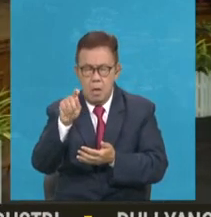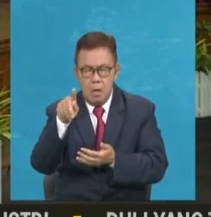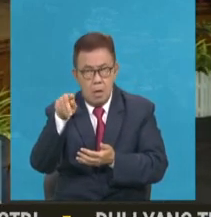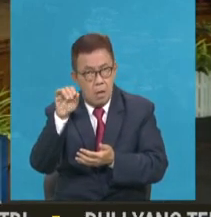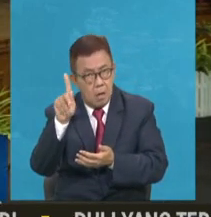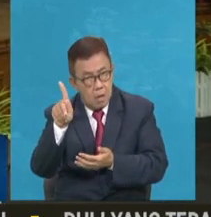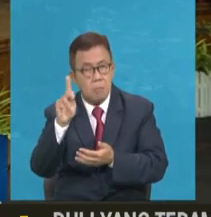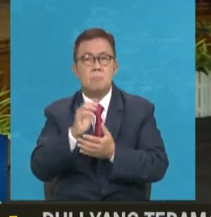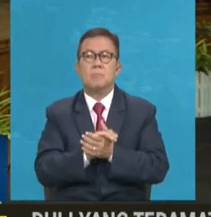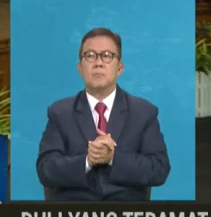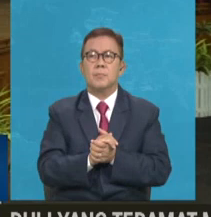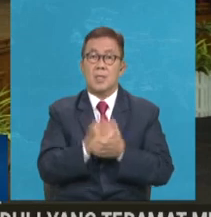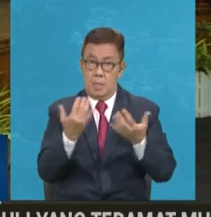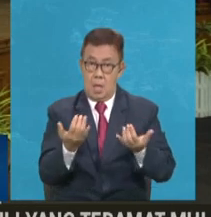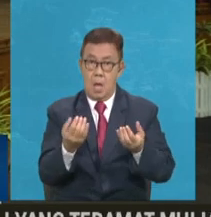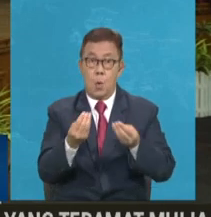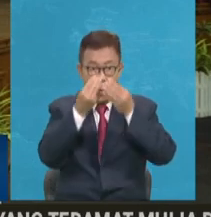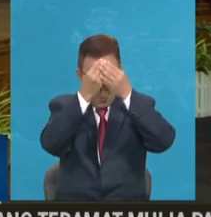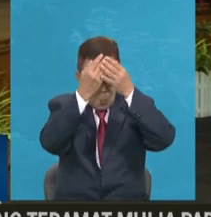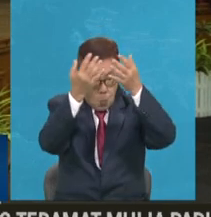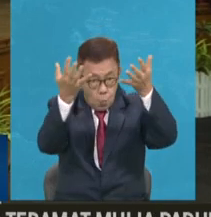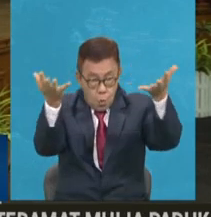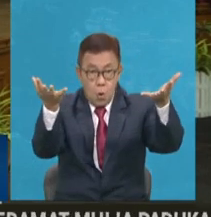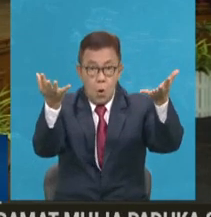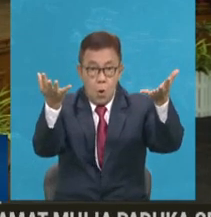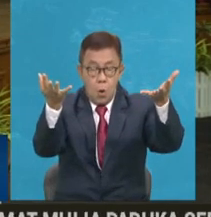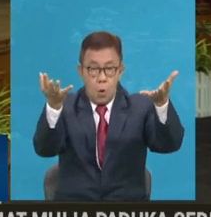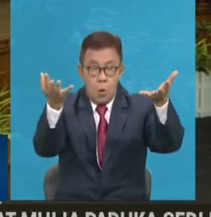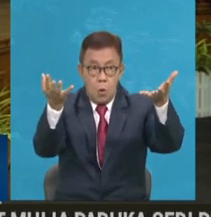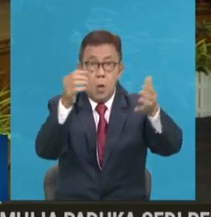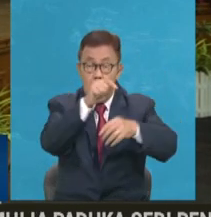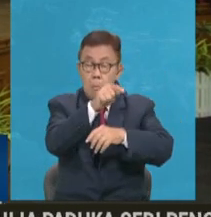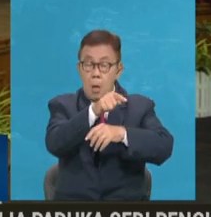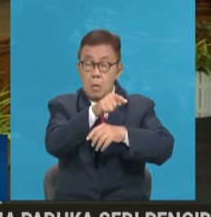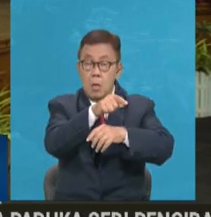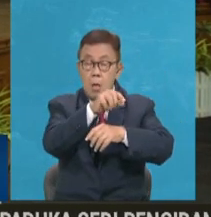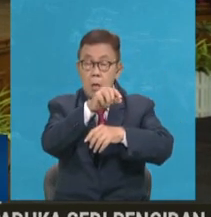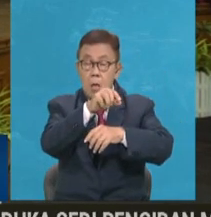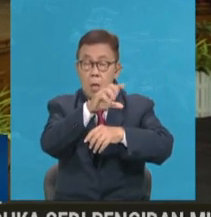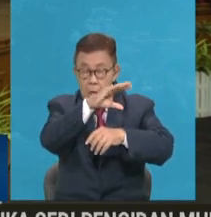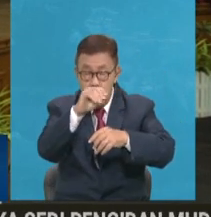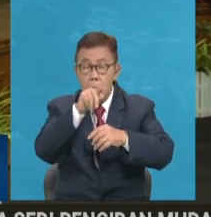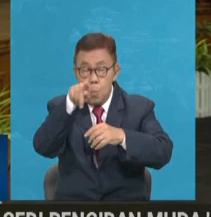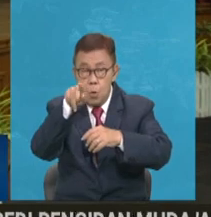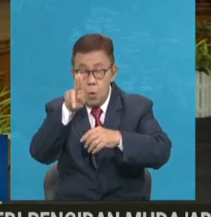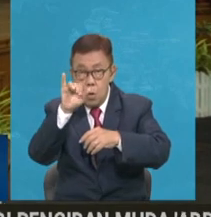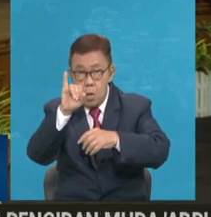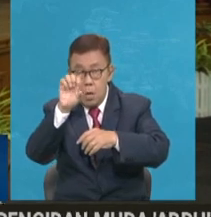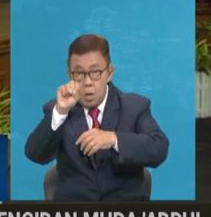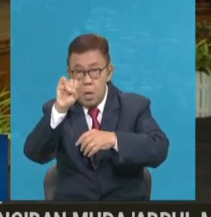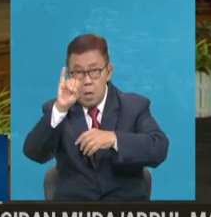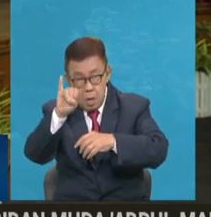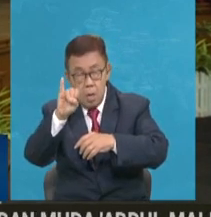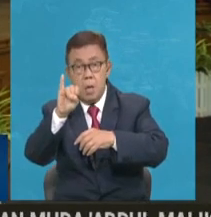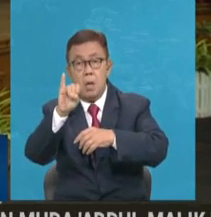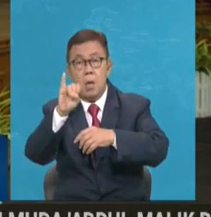diperkenalkan dalam mengenai hidangan dunia saja khusus itu adalah puisi itu Anda bicarakan